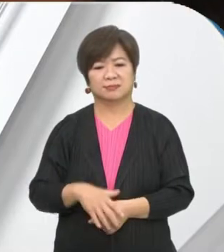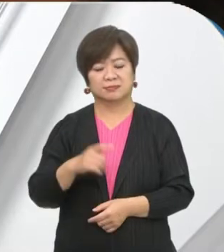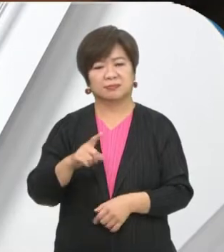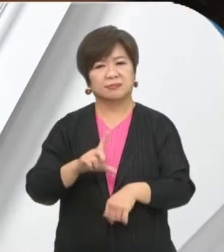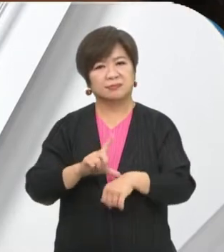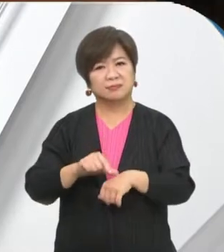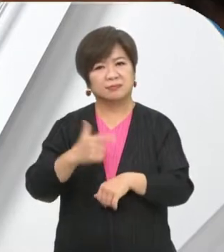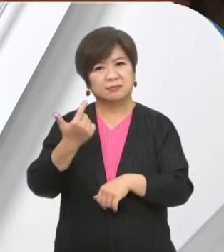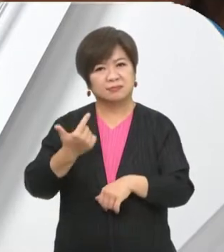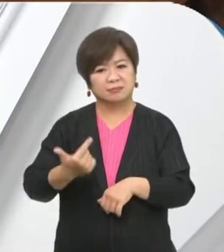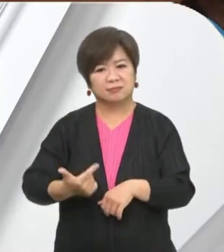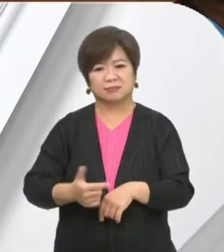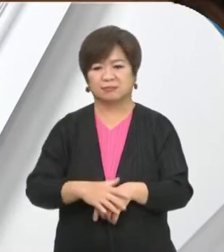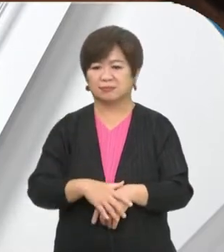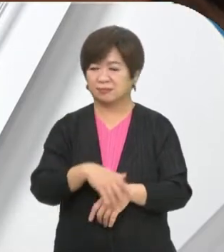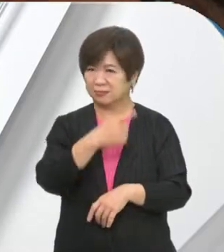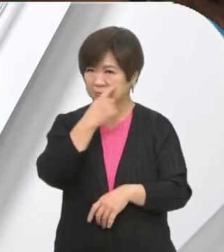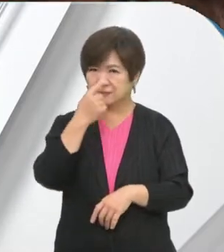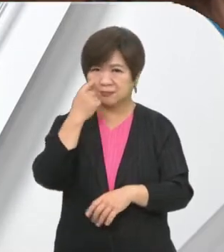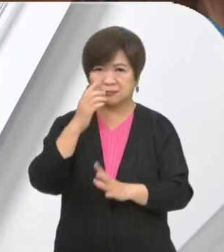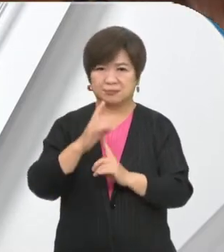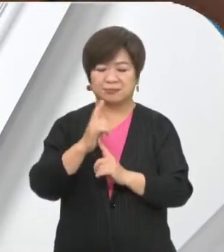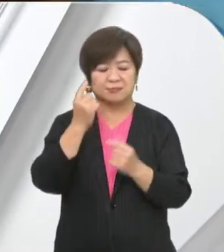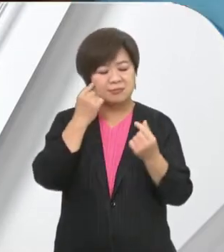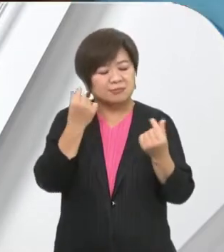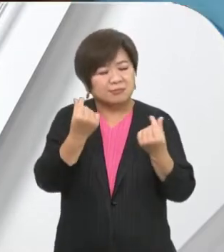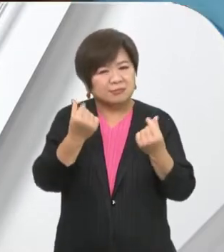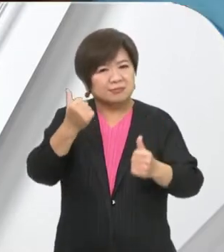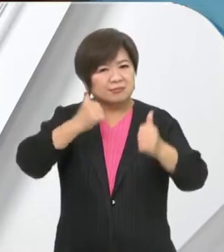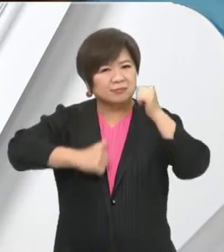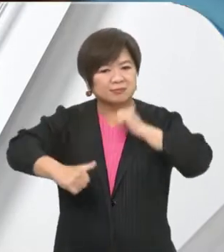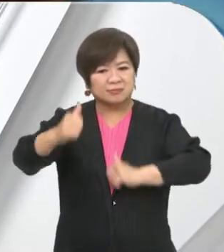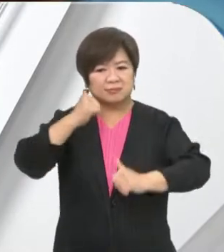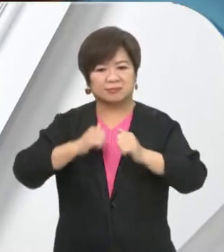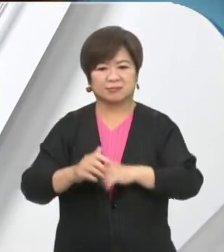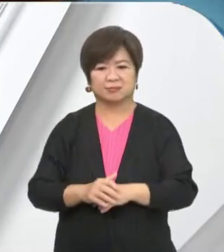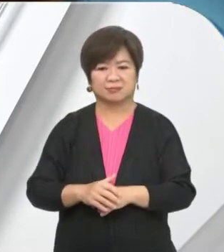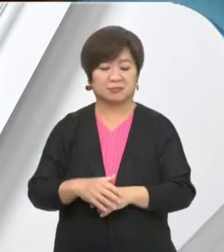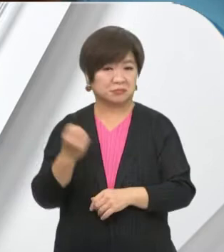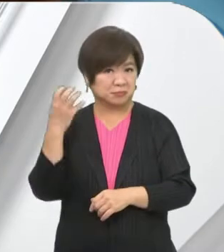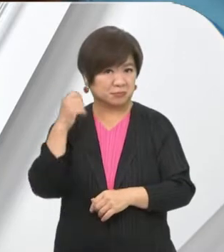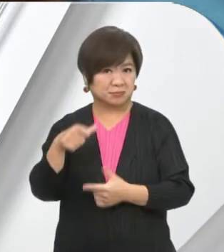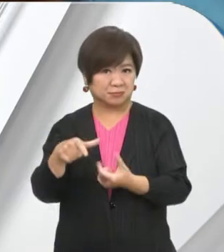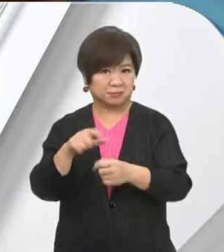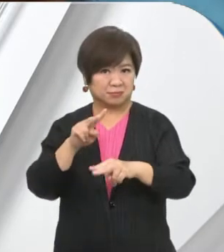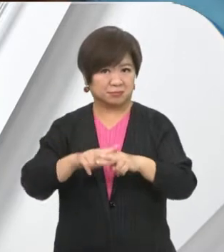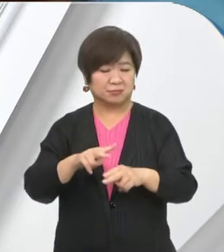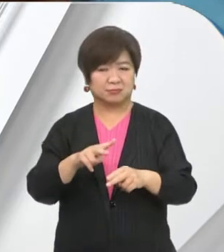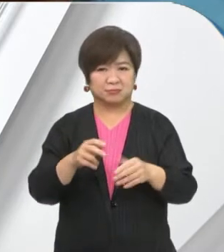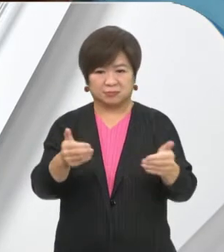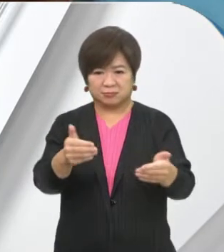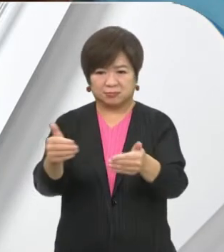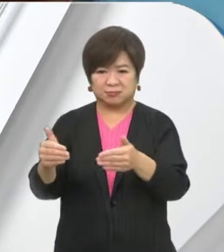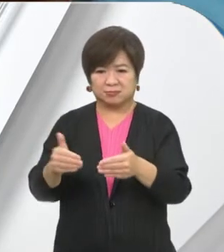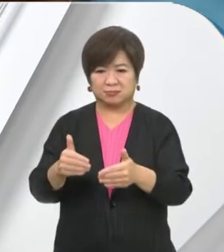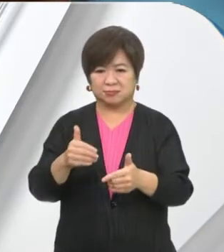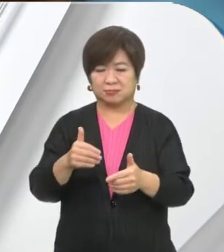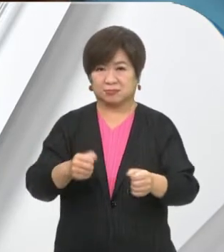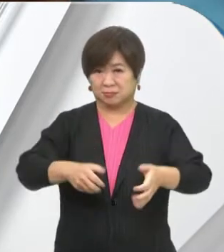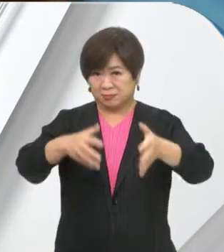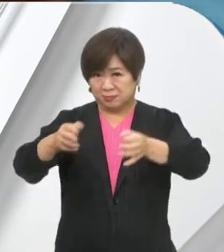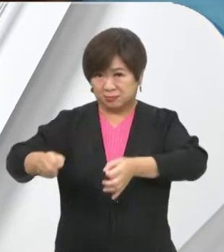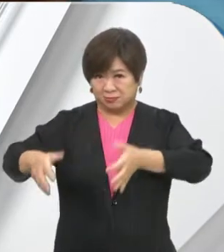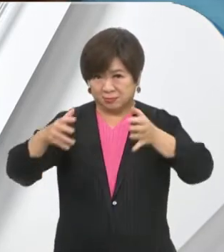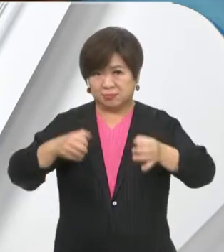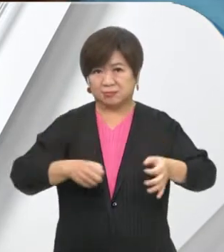单单转做个模型，转到骆驼背。 想要听大家讲，其实，在做公共工程的建筑作品的